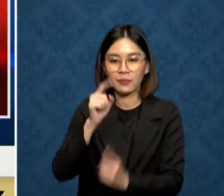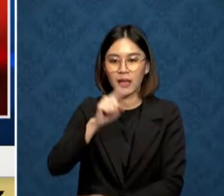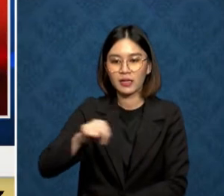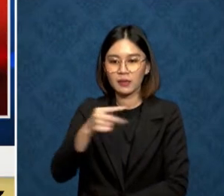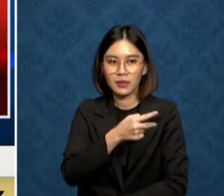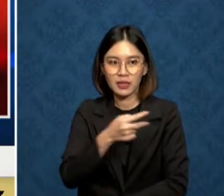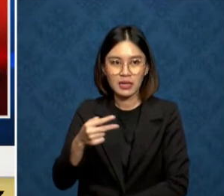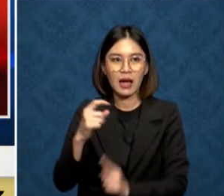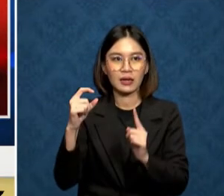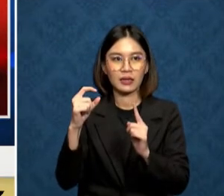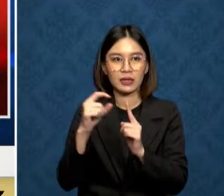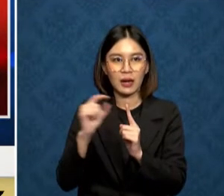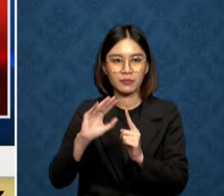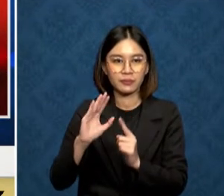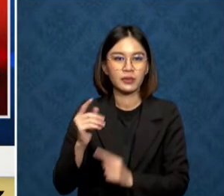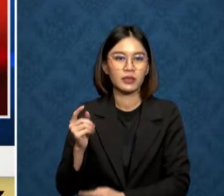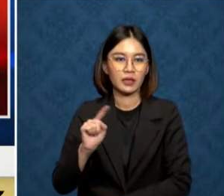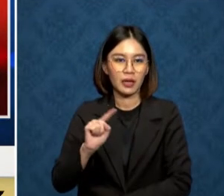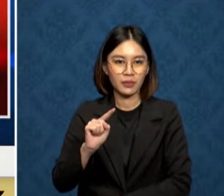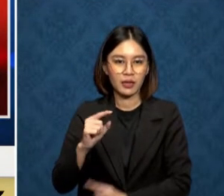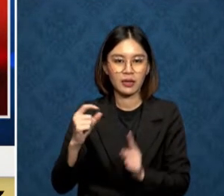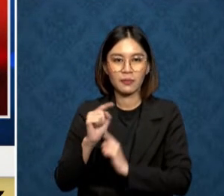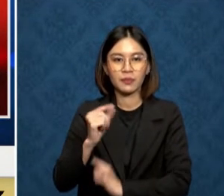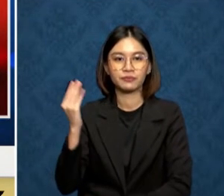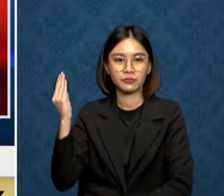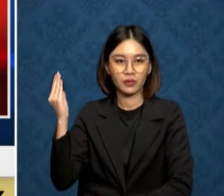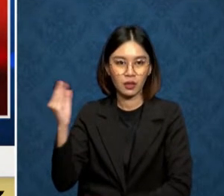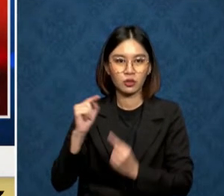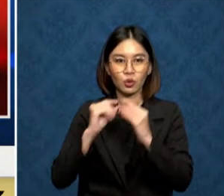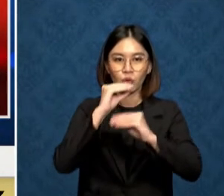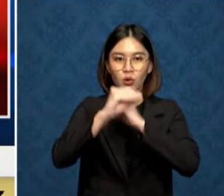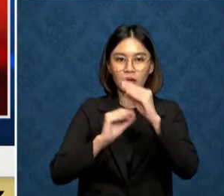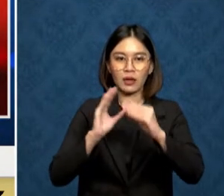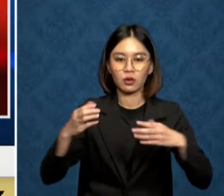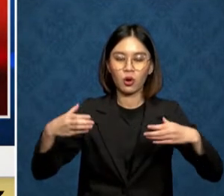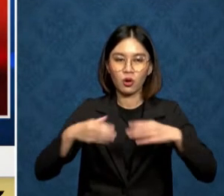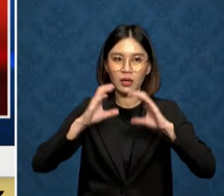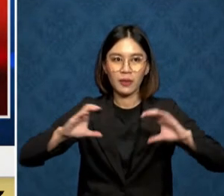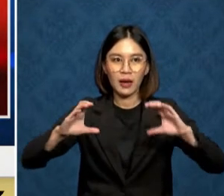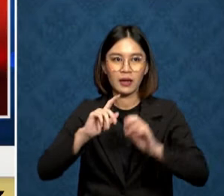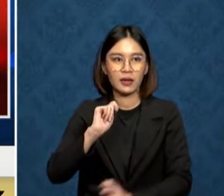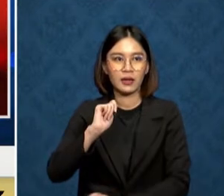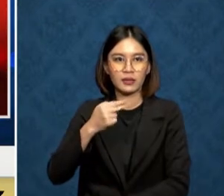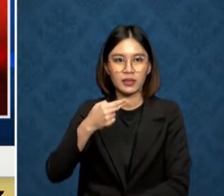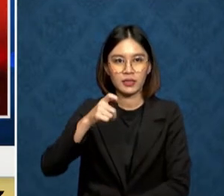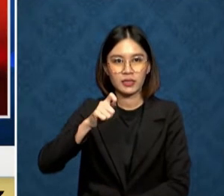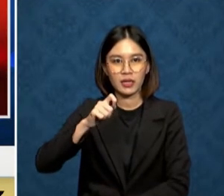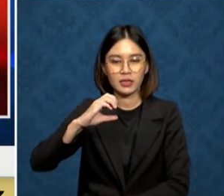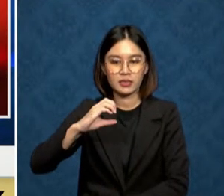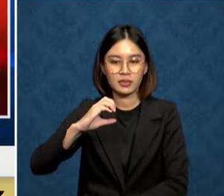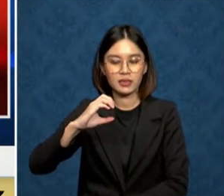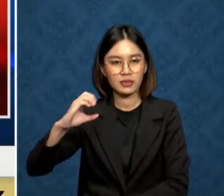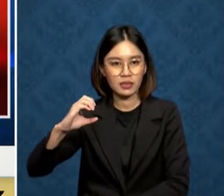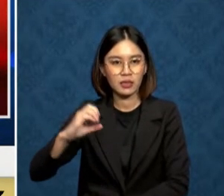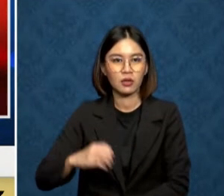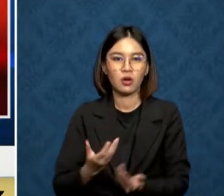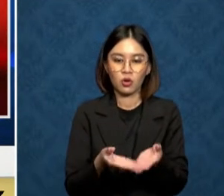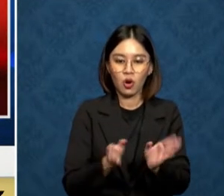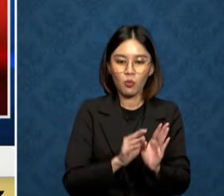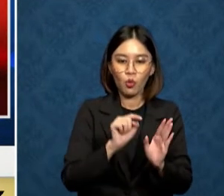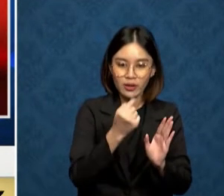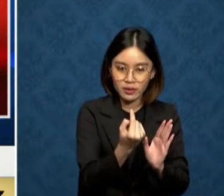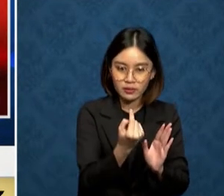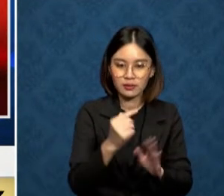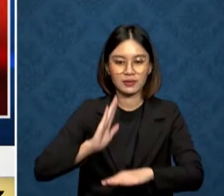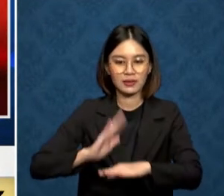เรีกว่า Upskill, Reskillครัผ่านโครงการของรฐบาลอย่ Thakka หอว Ofosก็คือหนึ่ข้บครวหนึ่ทัษ